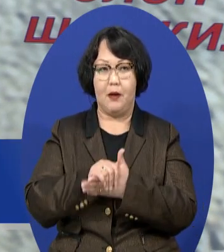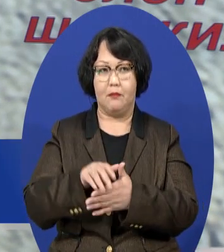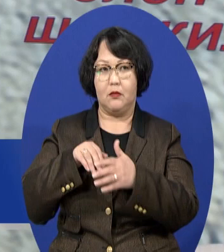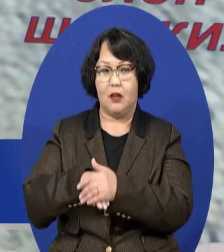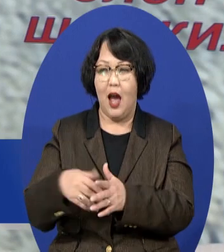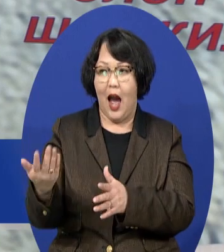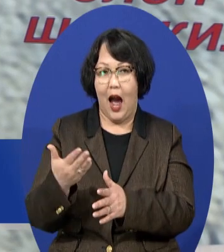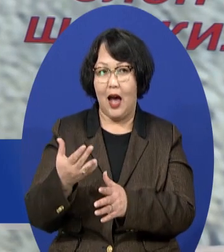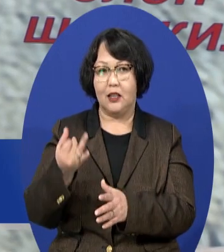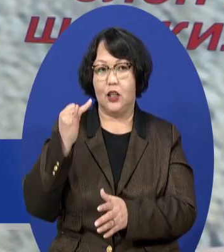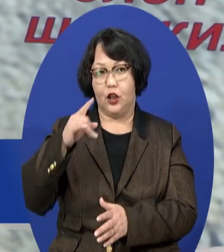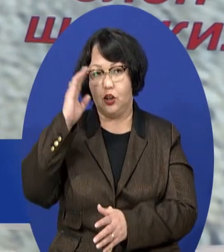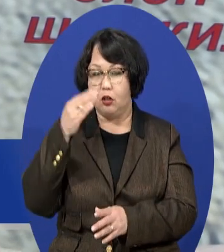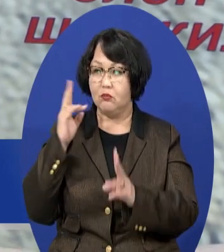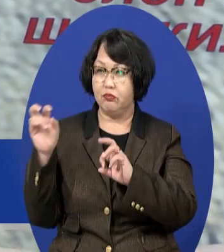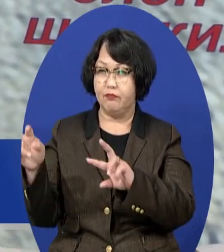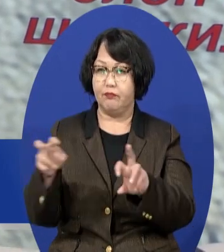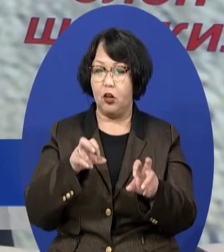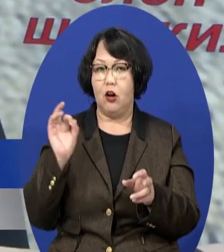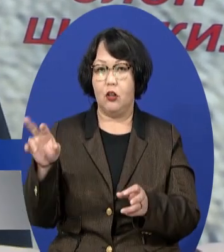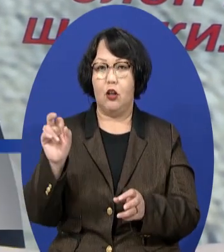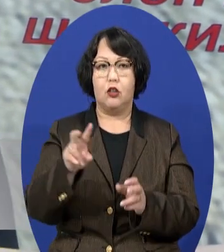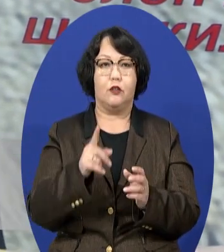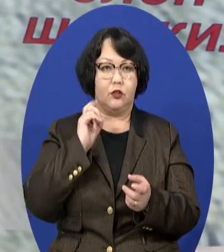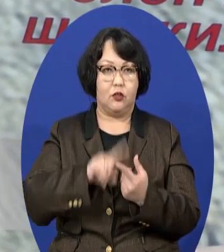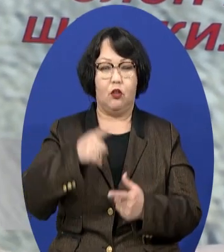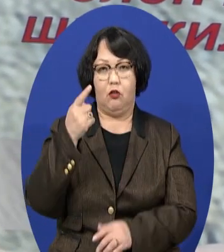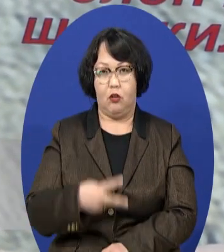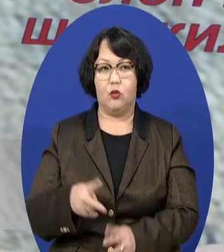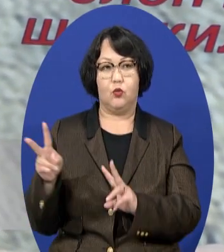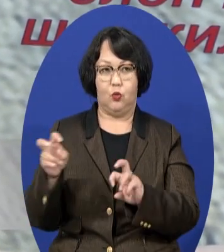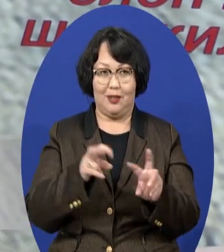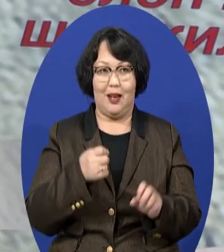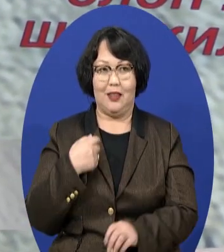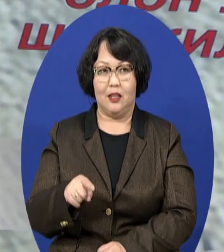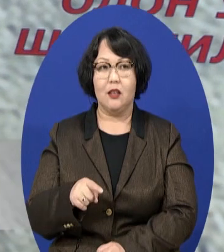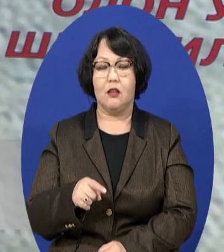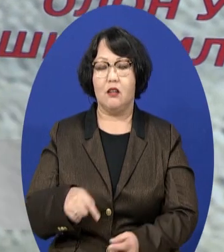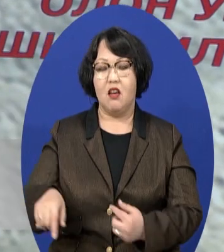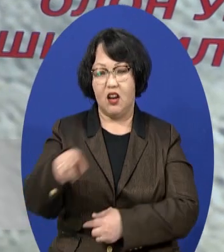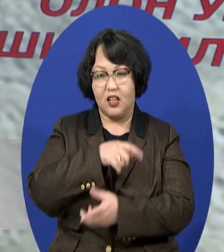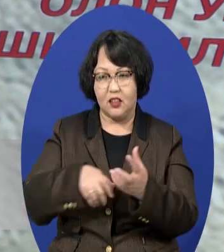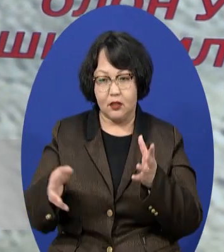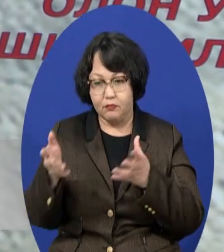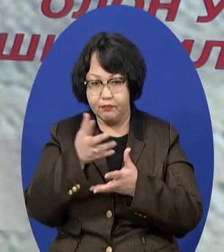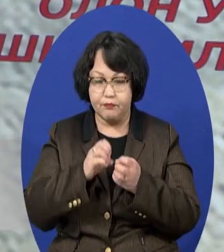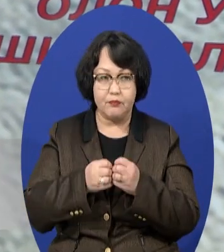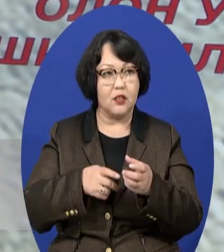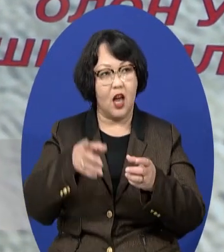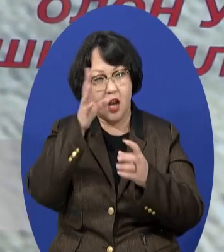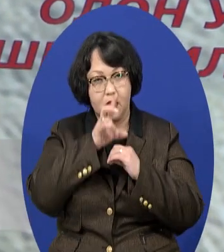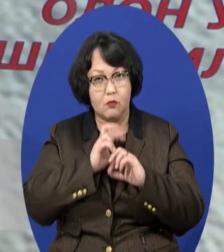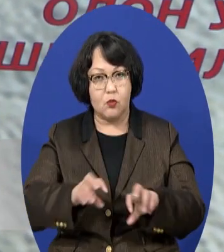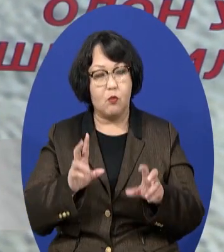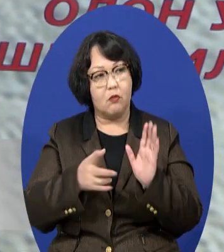гэдэг нэгдүгээр илрүүлэх зорилготой хийж байгаа. За хоёрдугаар нэг бол судалгааны эргэлтэнд оруулах. Эрдэмтэн судлаачдын